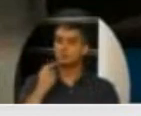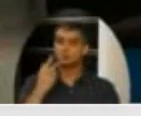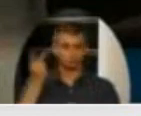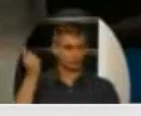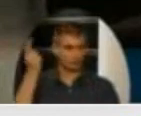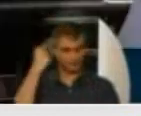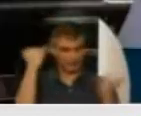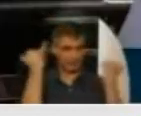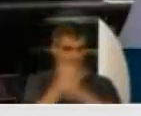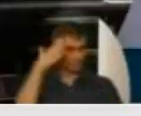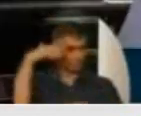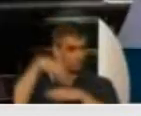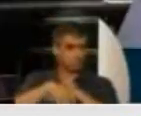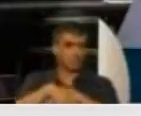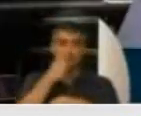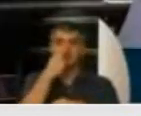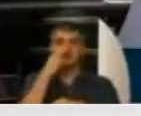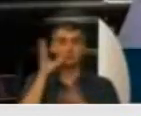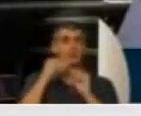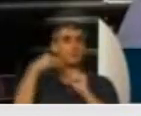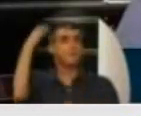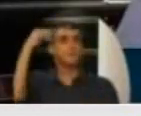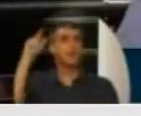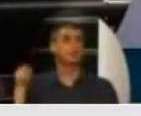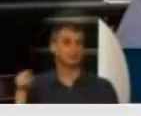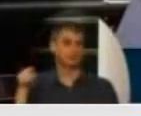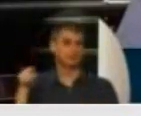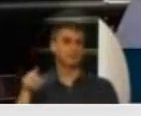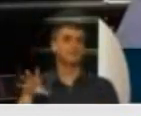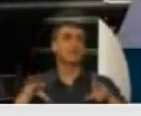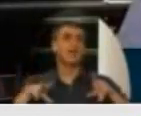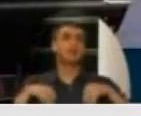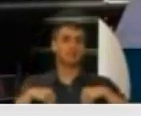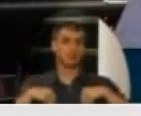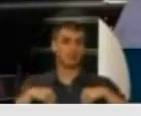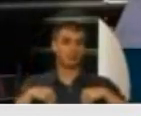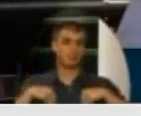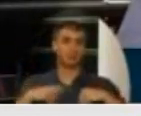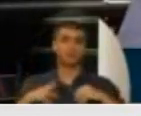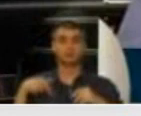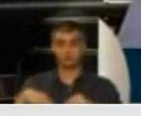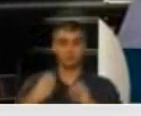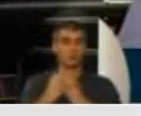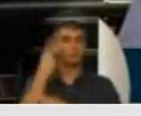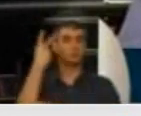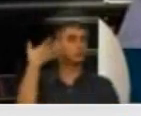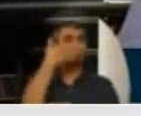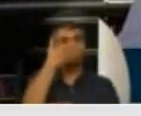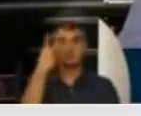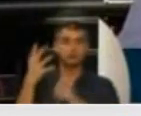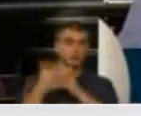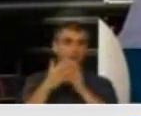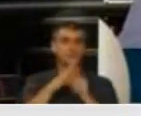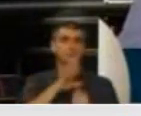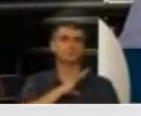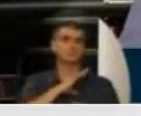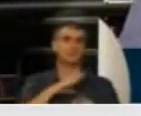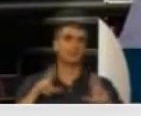שולל אחרי הניסיון להגיע עם הפלסטינים להסכמות שפה יקום שתי מדינות שתי עמים, הוא מסכן את